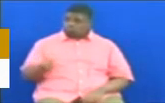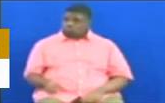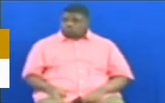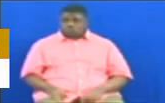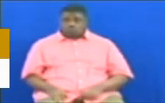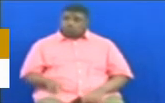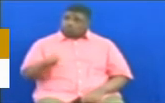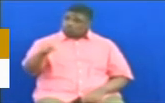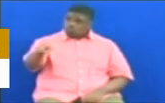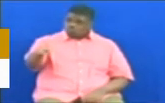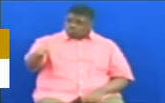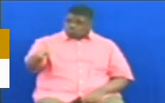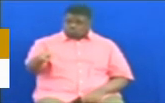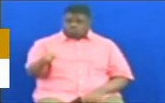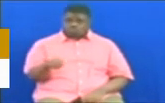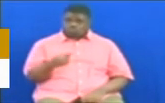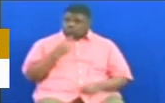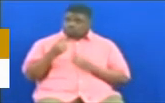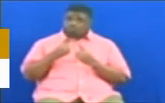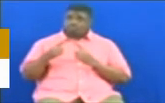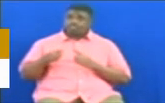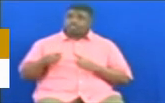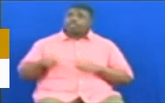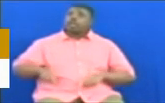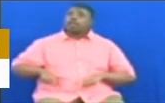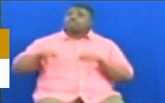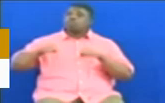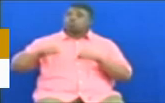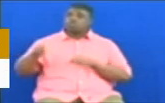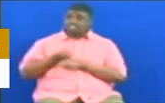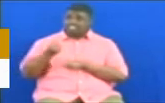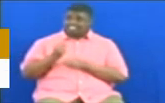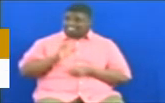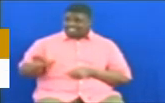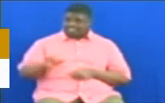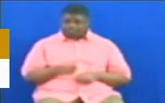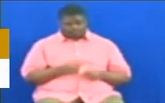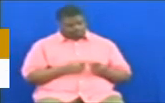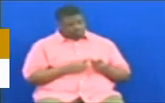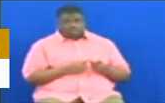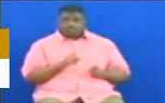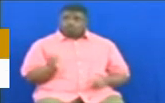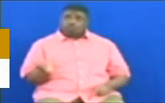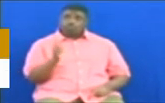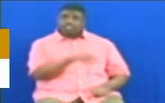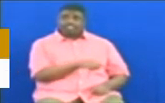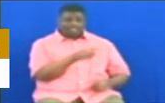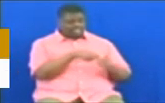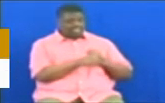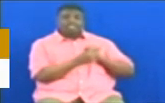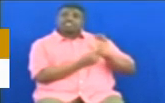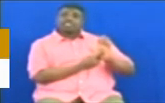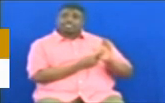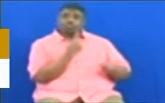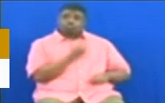huyu tunazungumzia authority, acha tunazungumzia hapa functions za authority, kwa sababu unapokwenda kwenye 6 inazungumzia